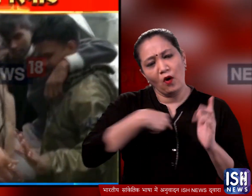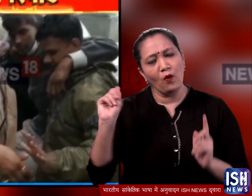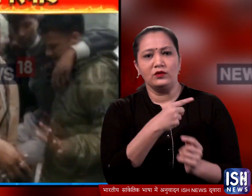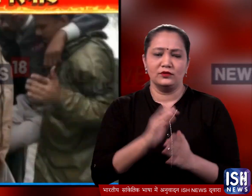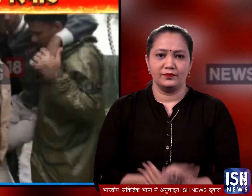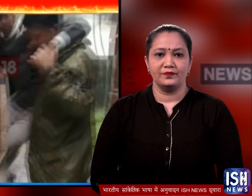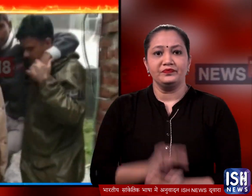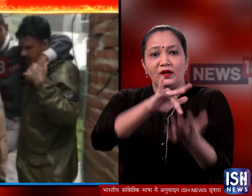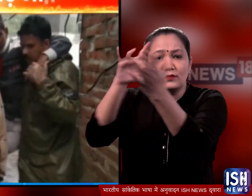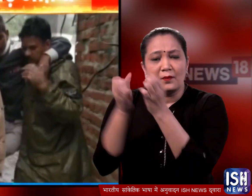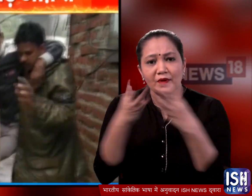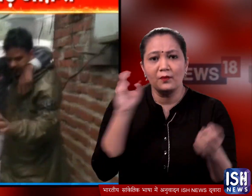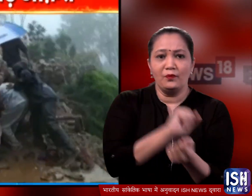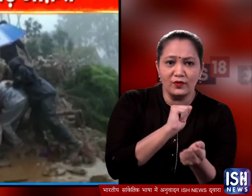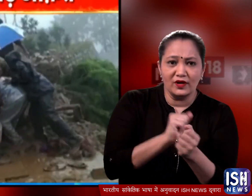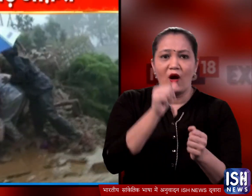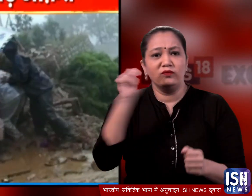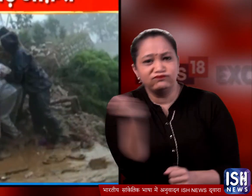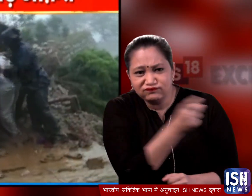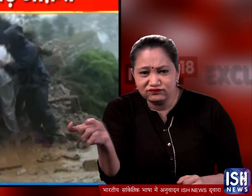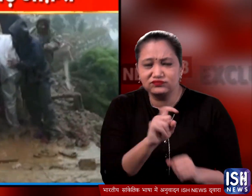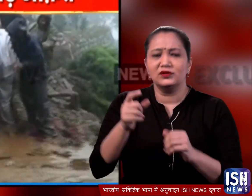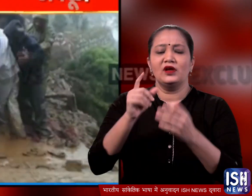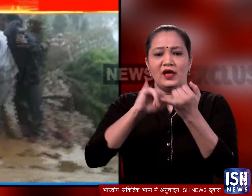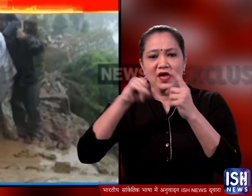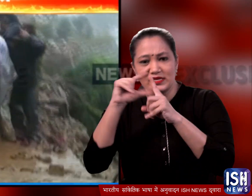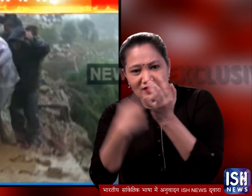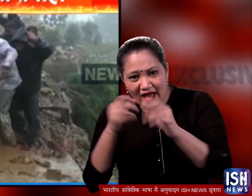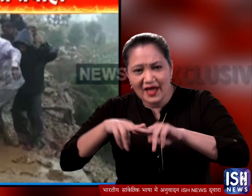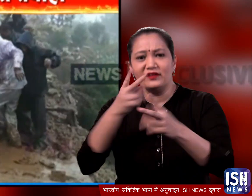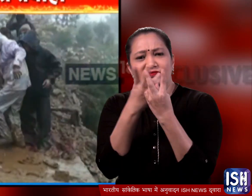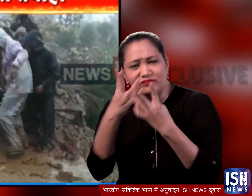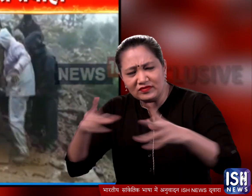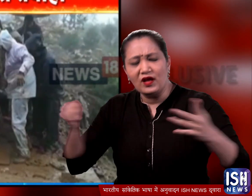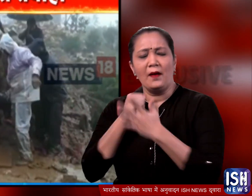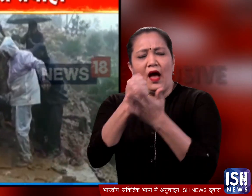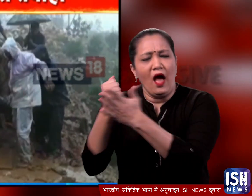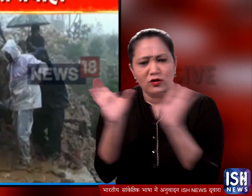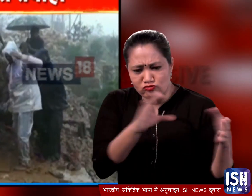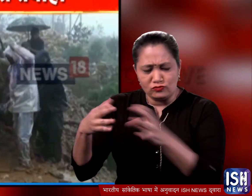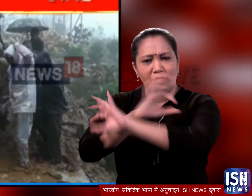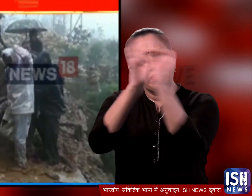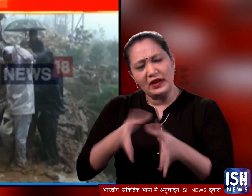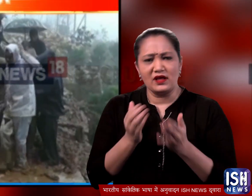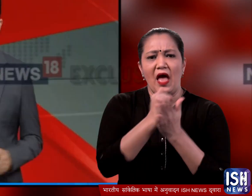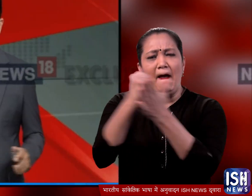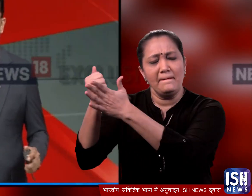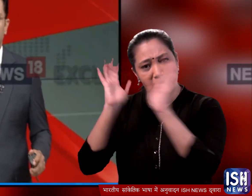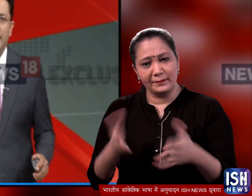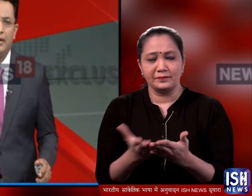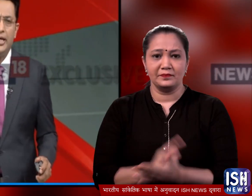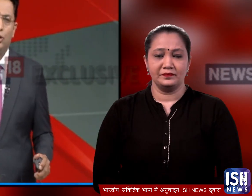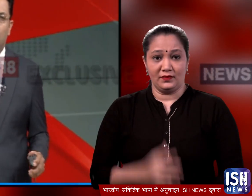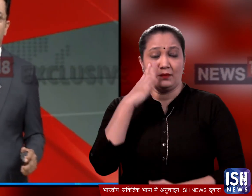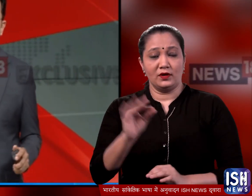राज्य के अलग अलग हिस्सों में पुलिस, दमकल विभाग और एसडीआरएफ समेत कई एजेंसियां फंसे हुए लोगों को निकालने के काम में लगी हुई हैं।